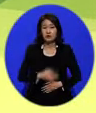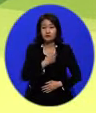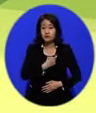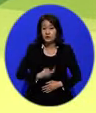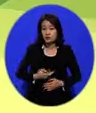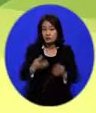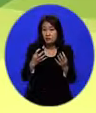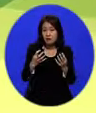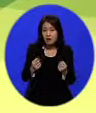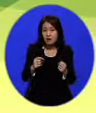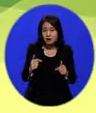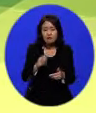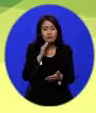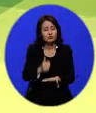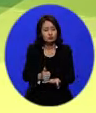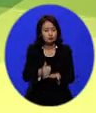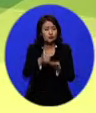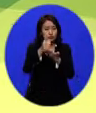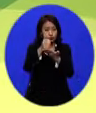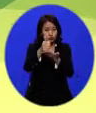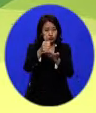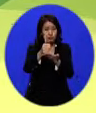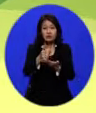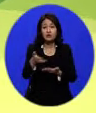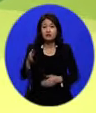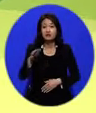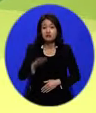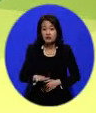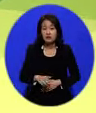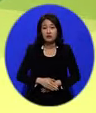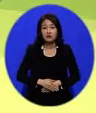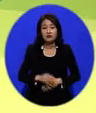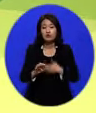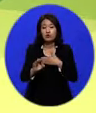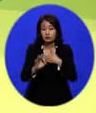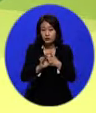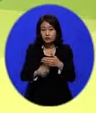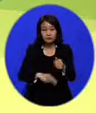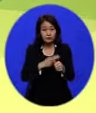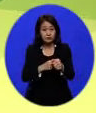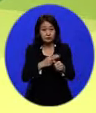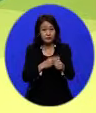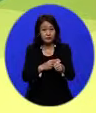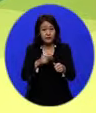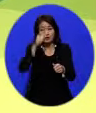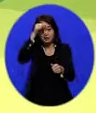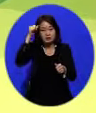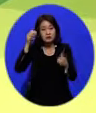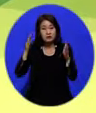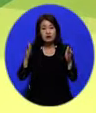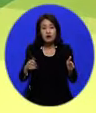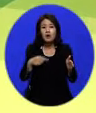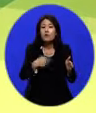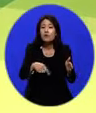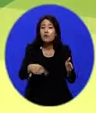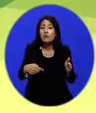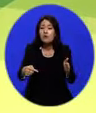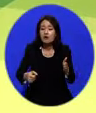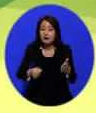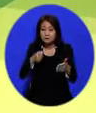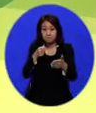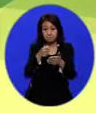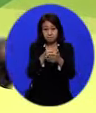많은 제자들이 이 스승을 존경합니다. 자, 그러면 스승이 인생은 블라블라야 라고